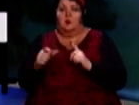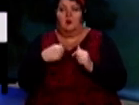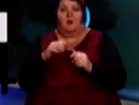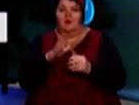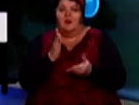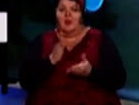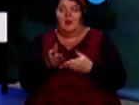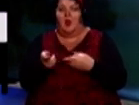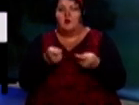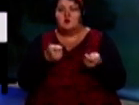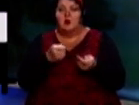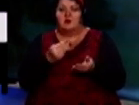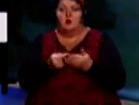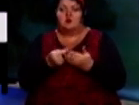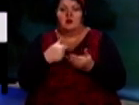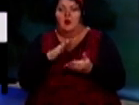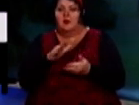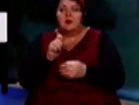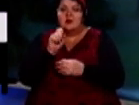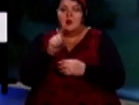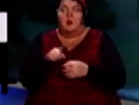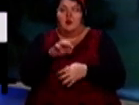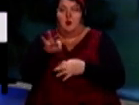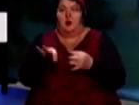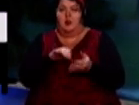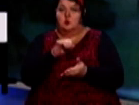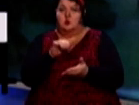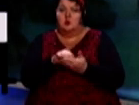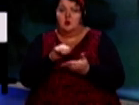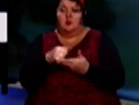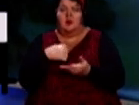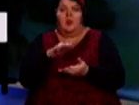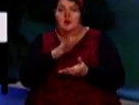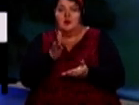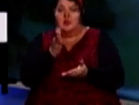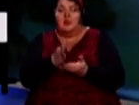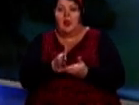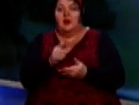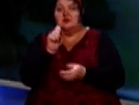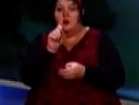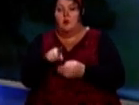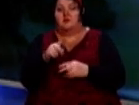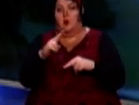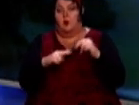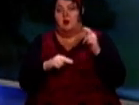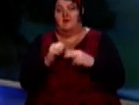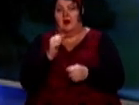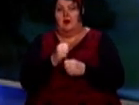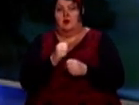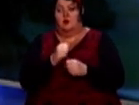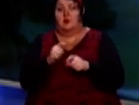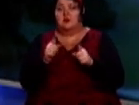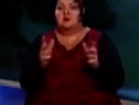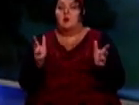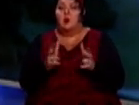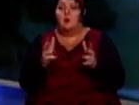коштів, я не замовляю проєктну документацію, я не є замовником будівельних робіт. Цим у нас